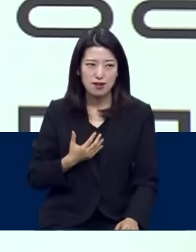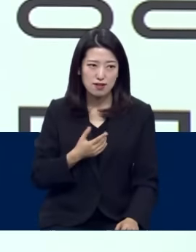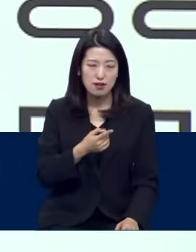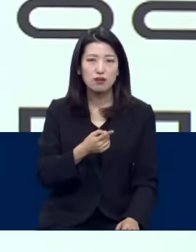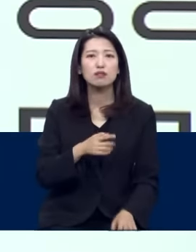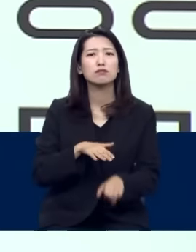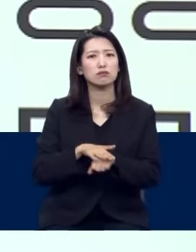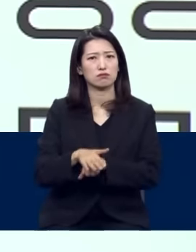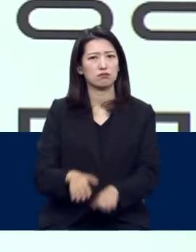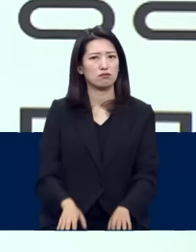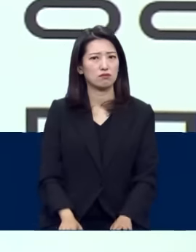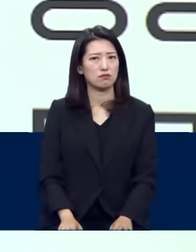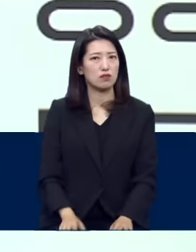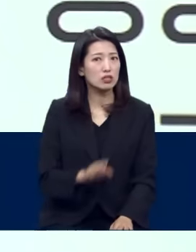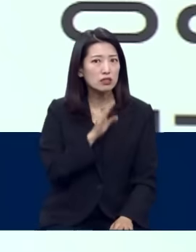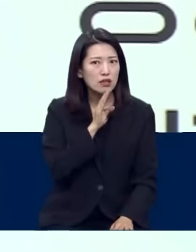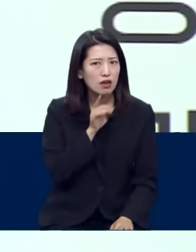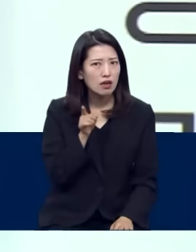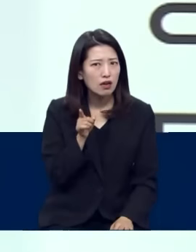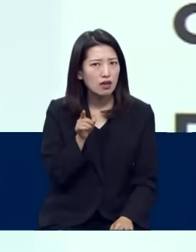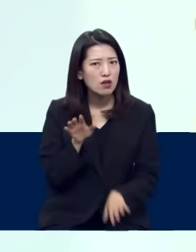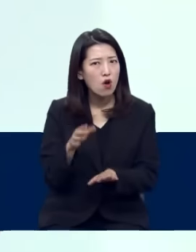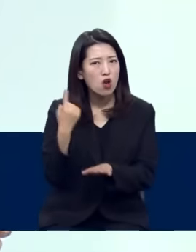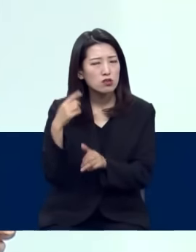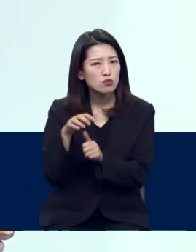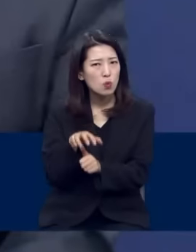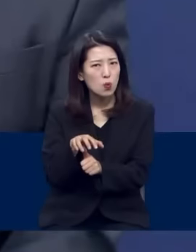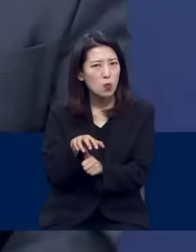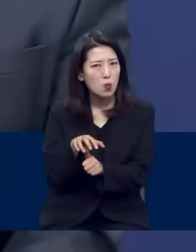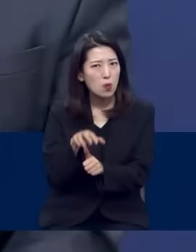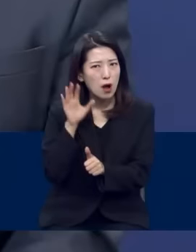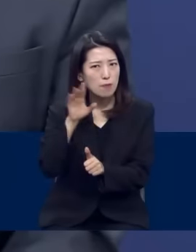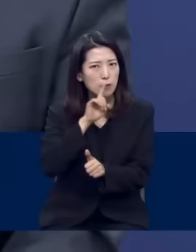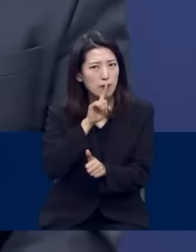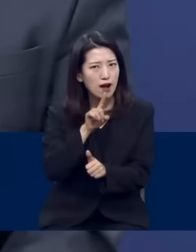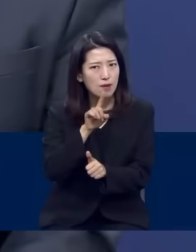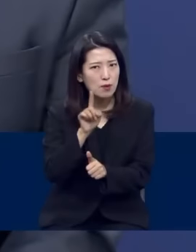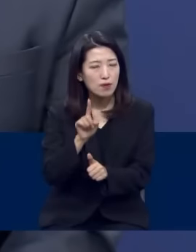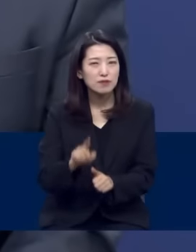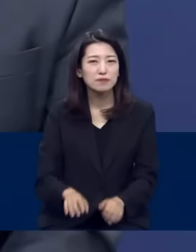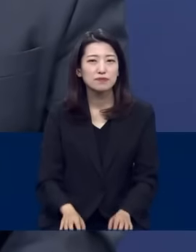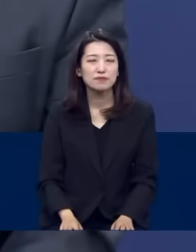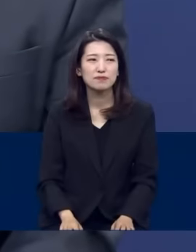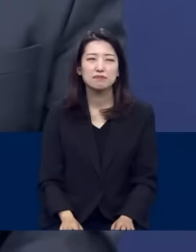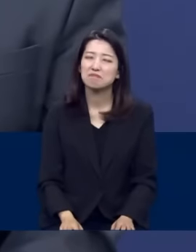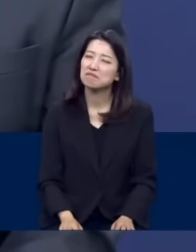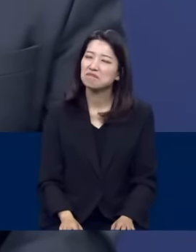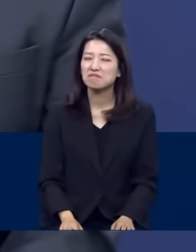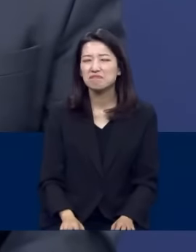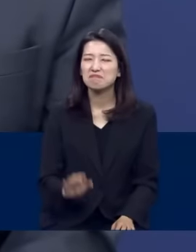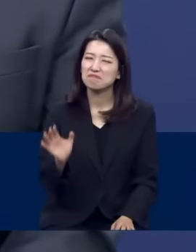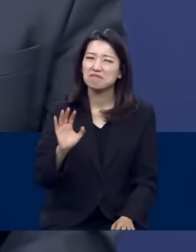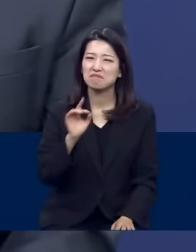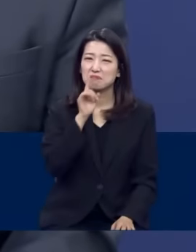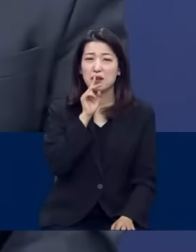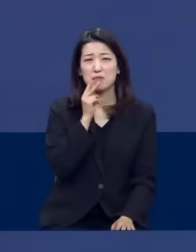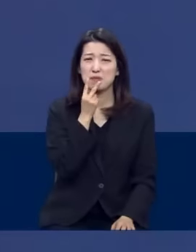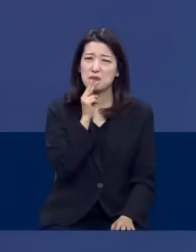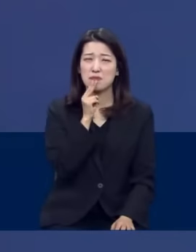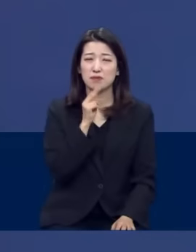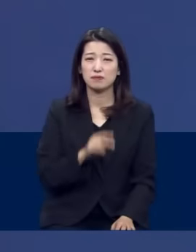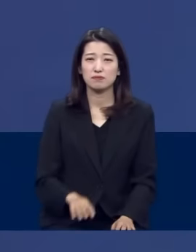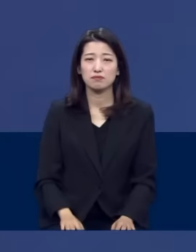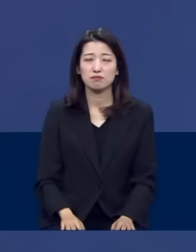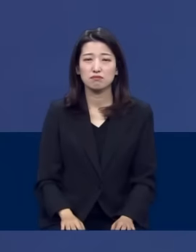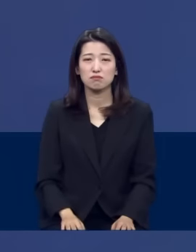그러면 윤영걸 대표님 폭로 할까요 글쎄요 뭐 지금 말이 계속 엇갈리고 있어요 한번은 모든 거는 내가 다